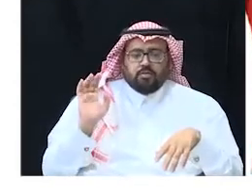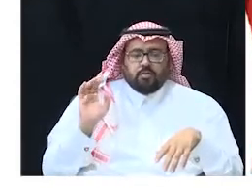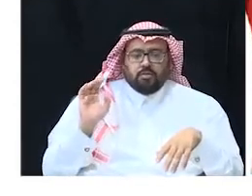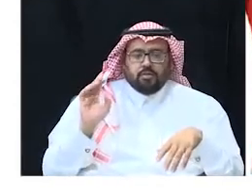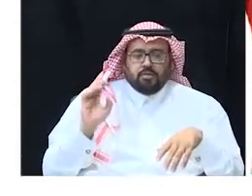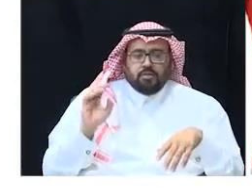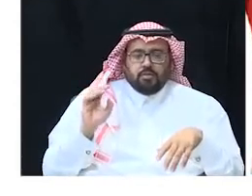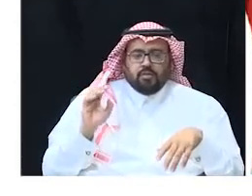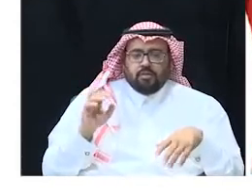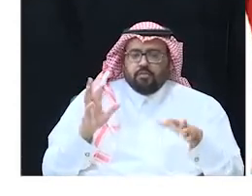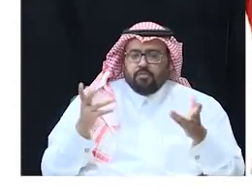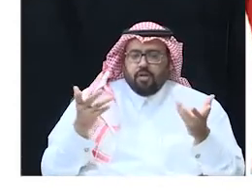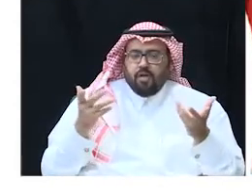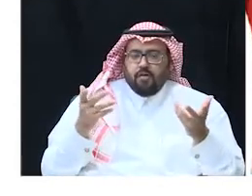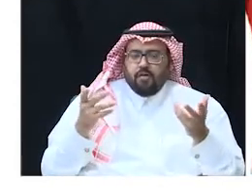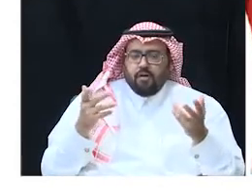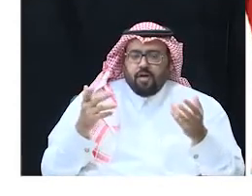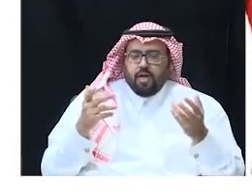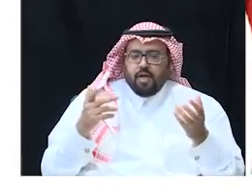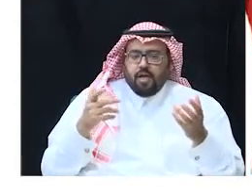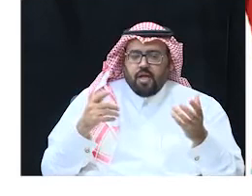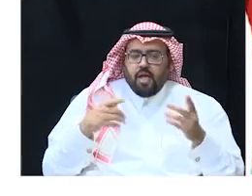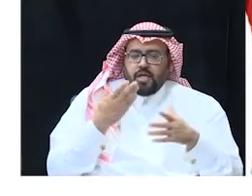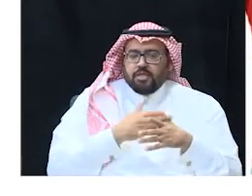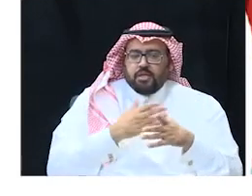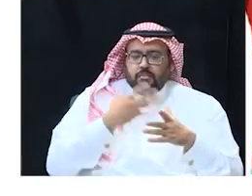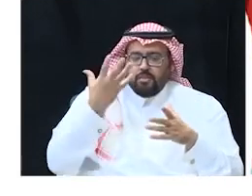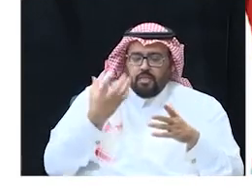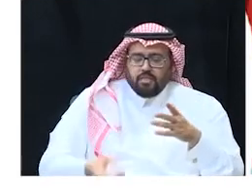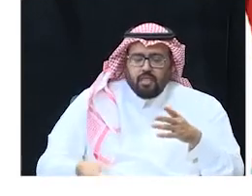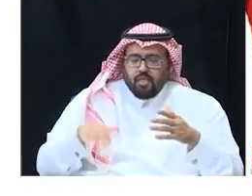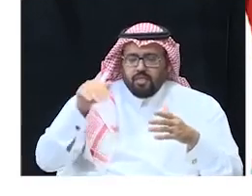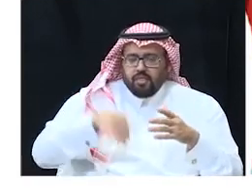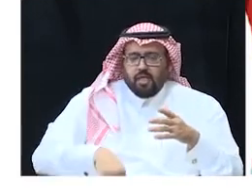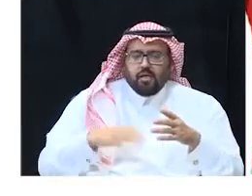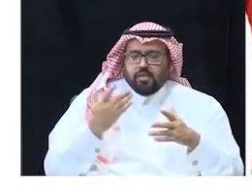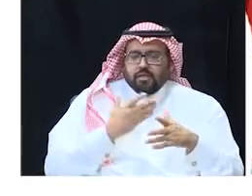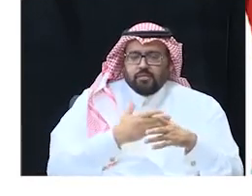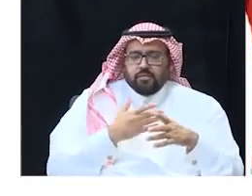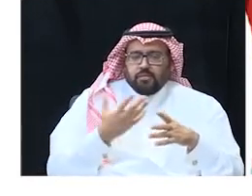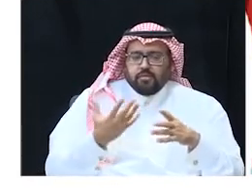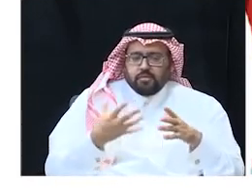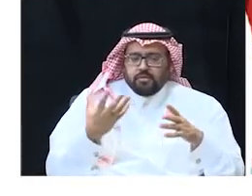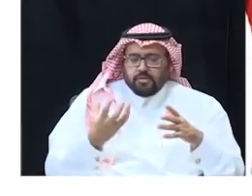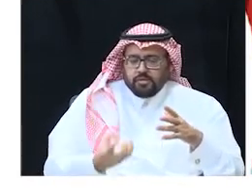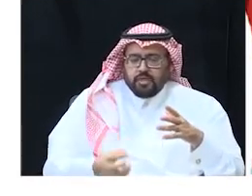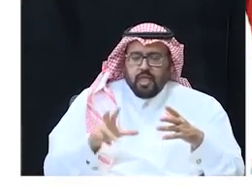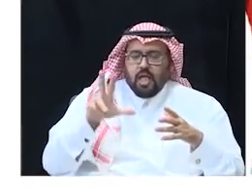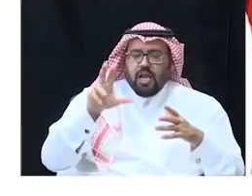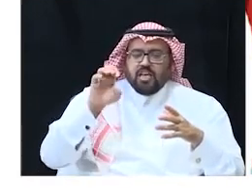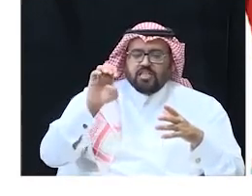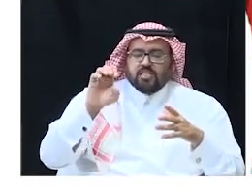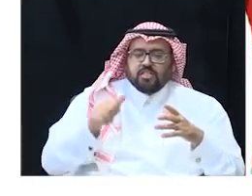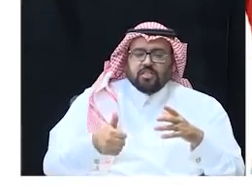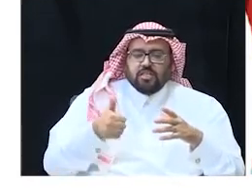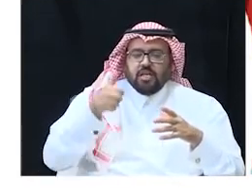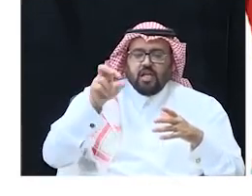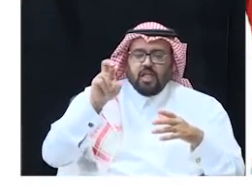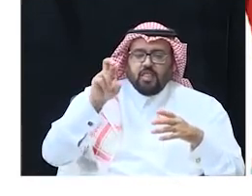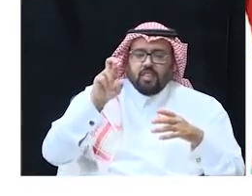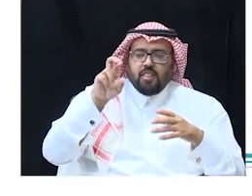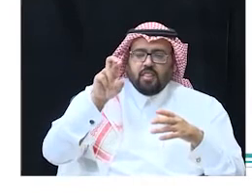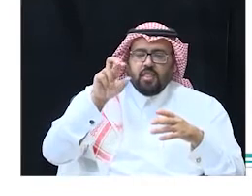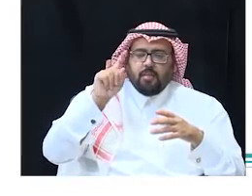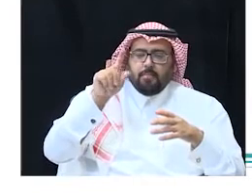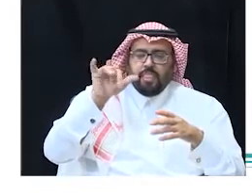ستقع. ممتازين. طيب ما هو سبب وقوع هاتان الكرتان؟ ممتازين،